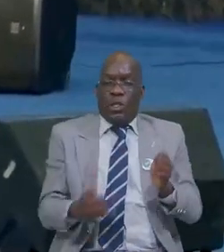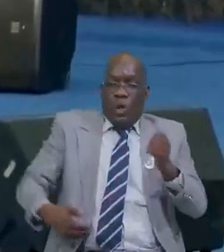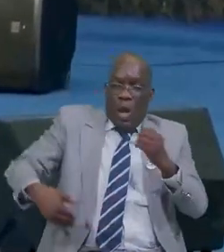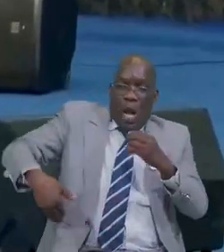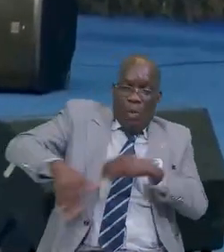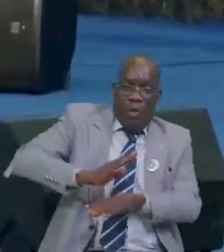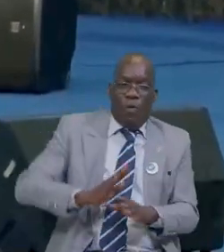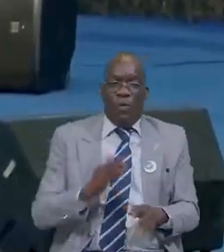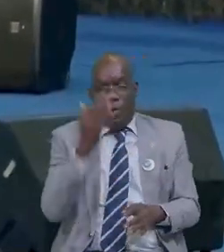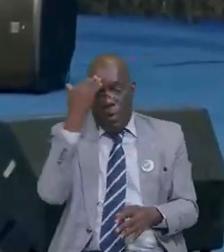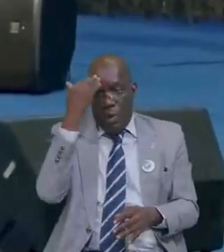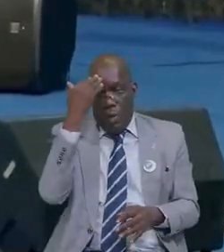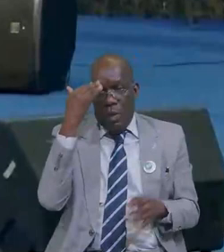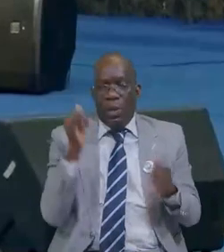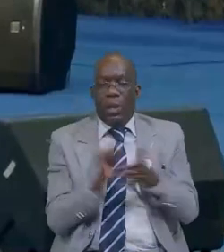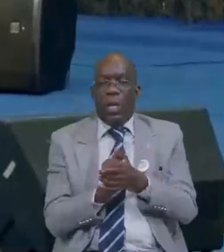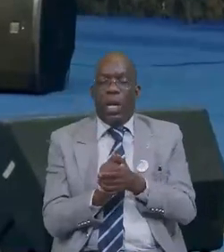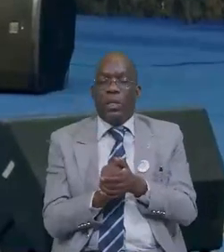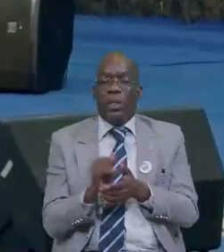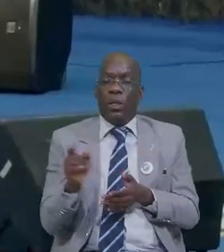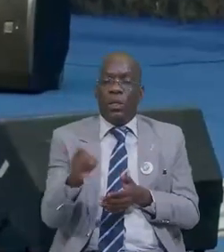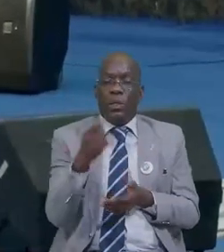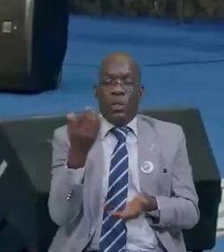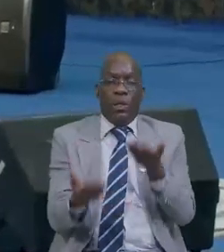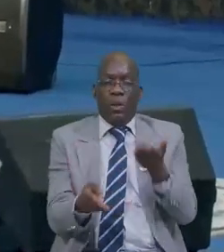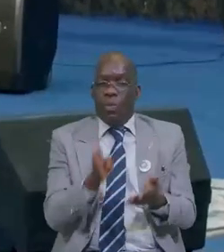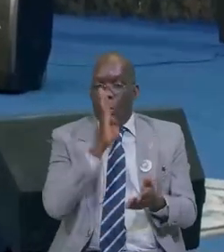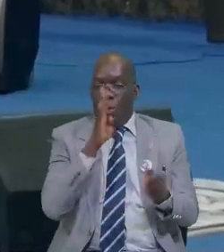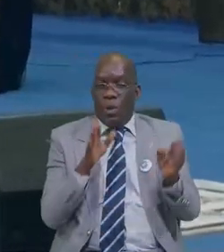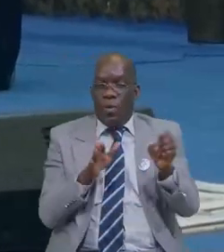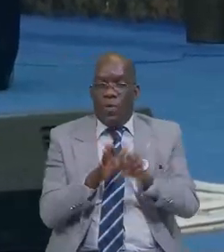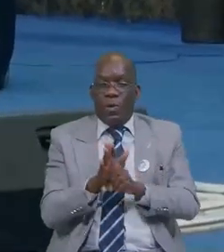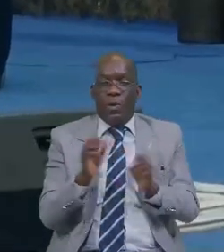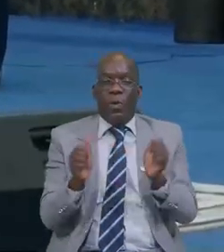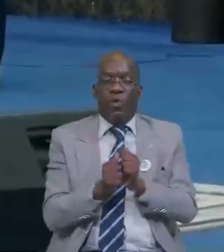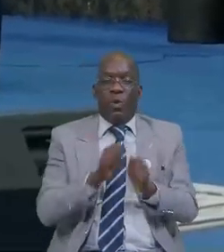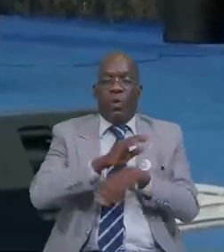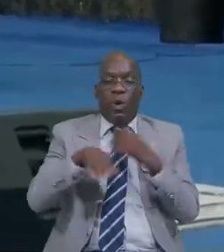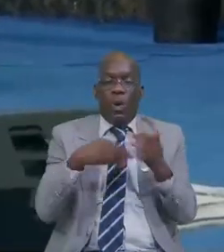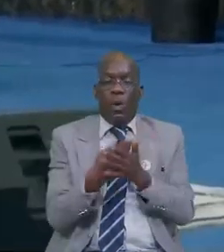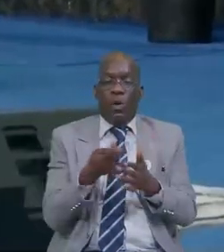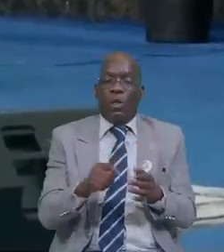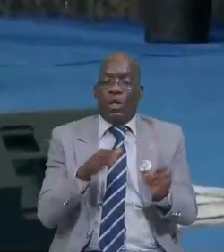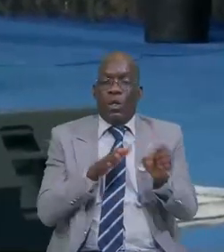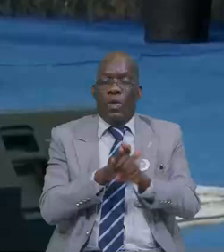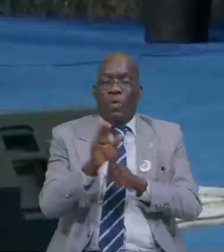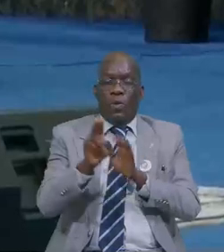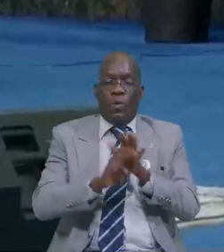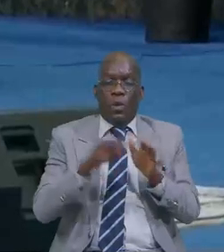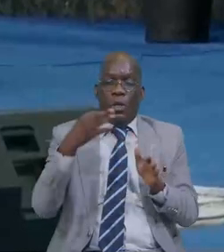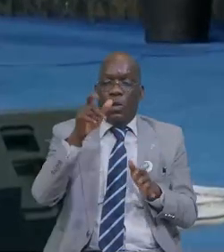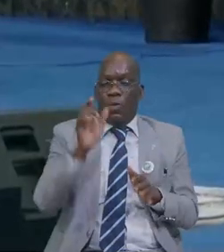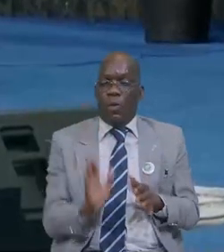va au-delà de la connaissance en sorte que vous soyez remplis jusqu'à toute la plénitude de